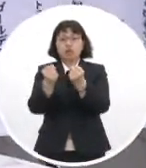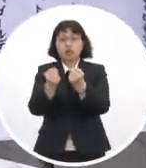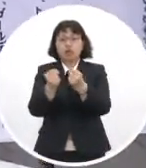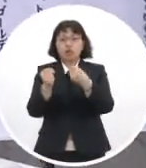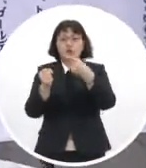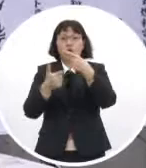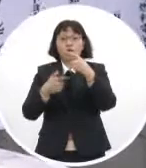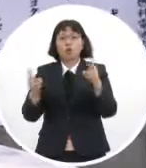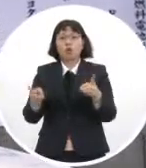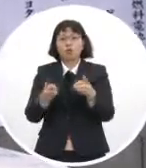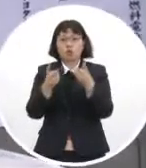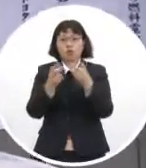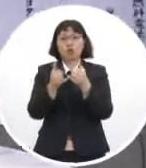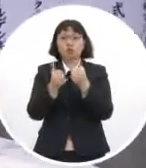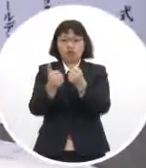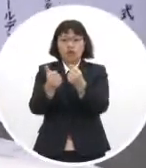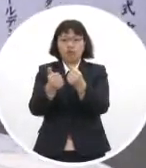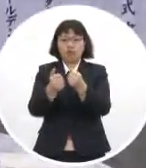ました。